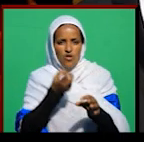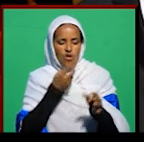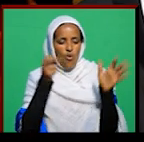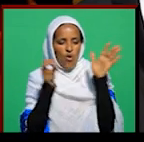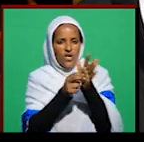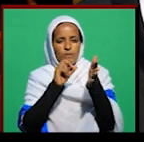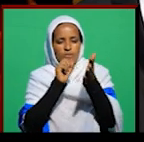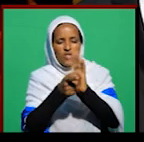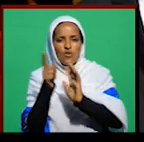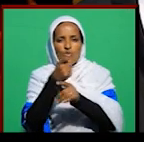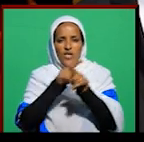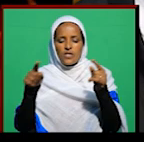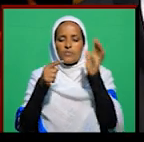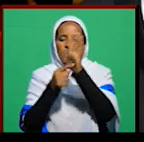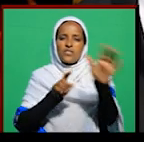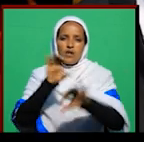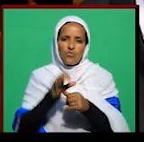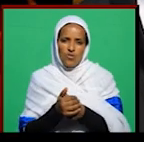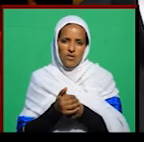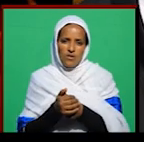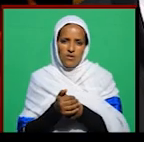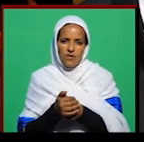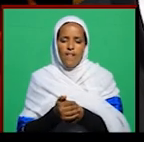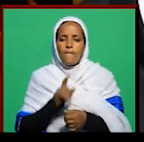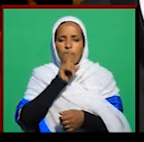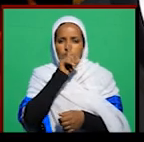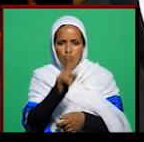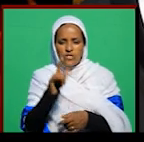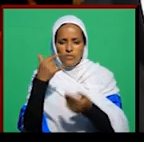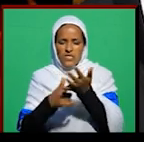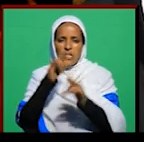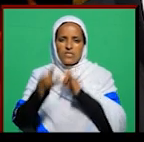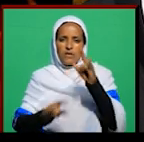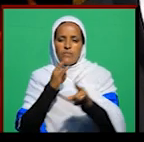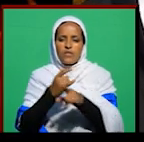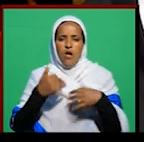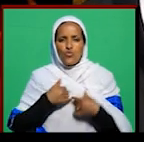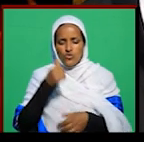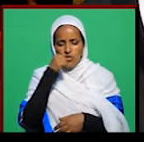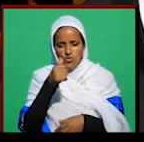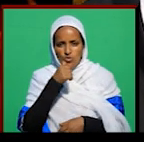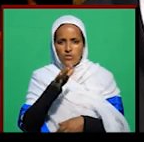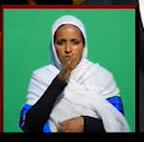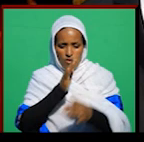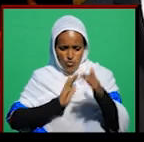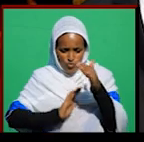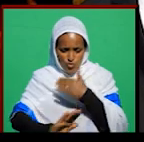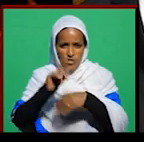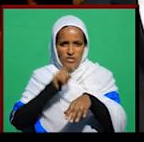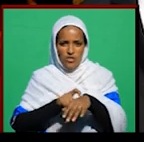ለዚህኛው ለወንጌል ምሳሌው ለሆነ ለዛራ ግን ምልክት አድርጎለታል። በውኑ በዚያን ዘመን የነበሩ ሴቶች እናቶች